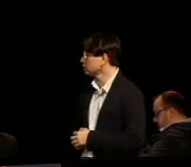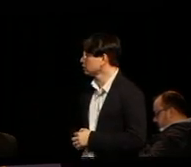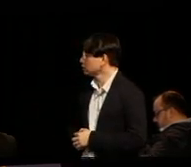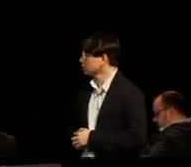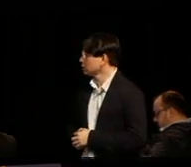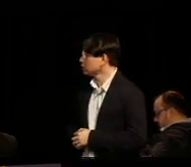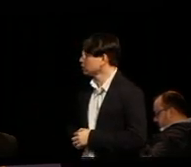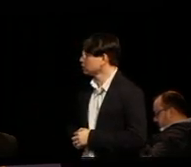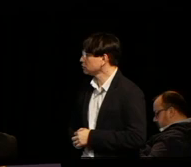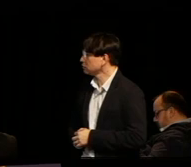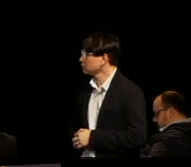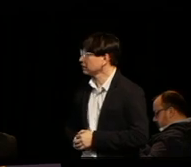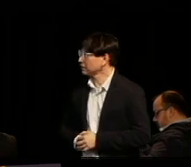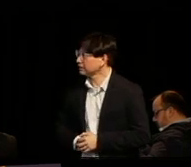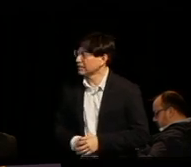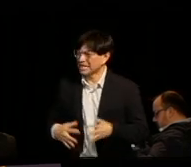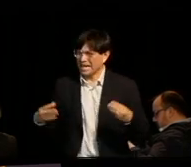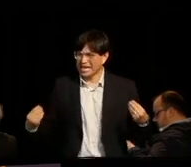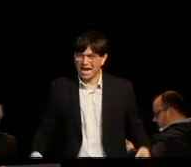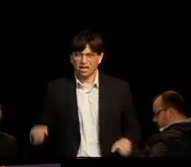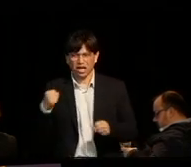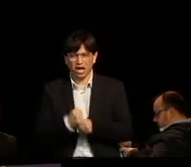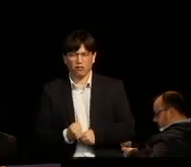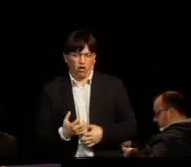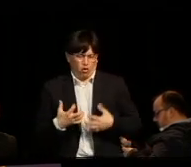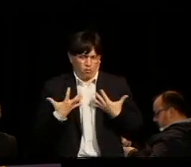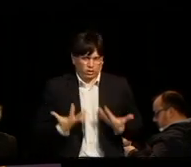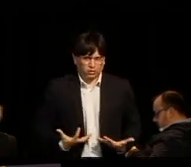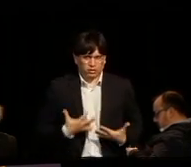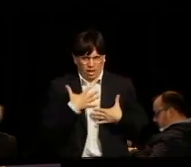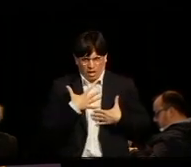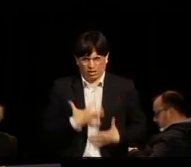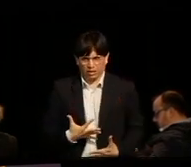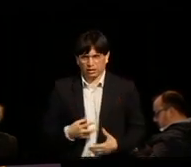quindi di grande responsabilità però anche molto appassionante veramente si può fare la